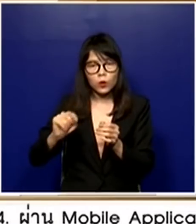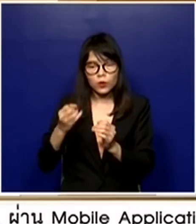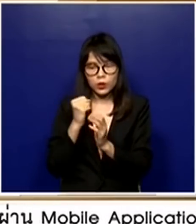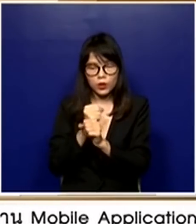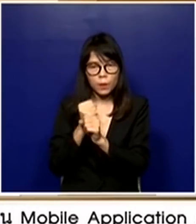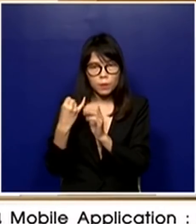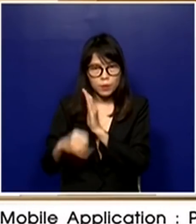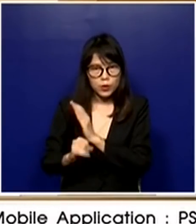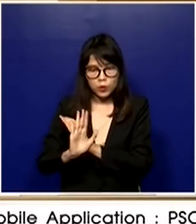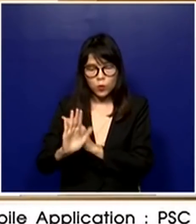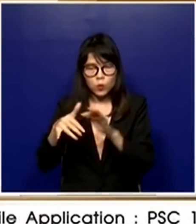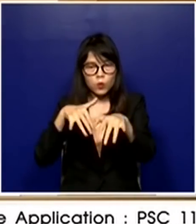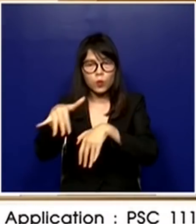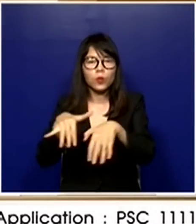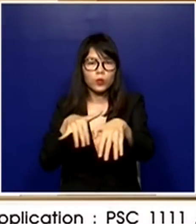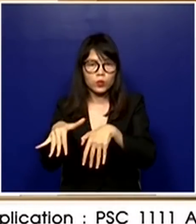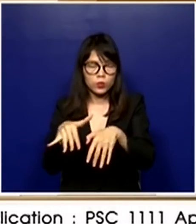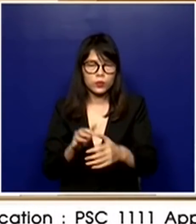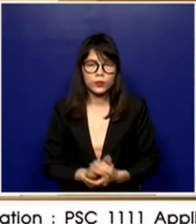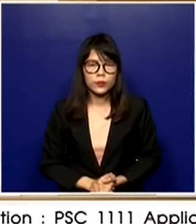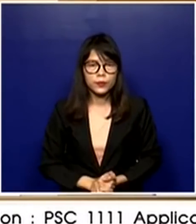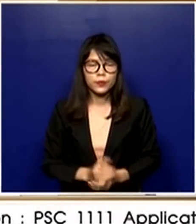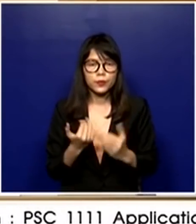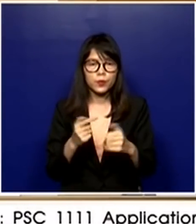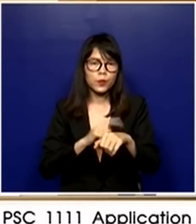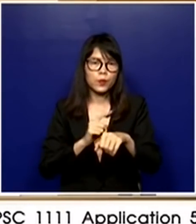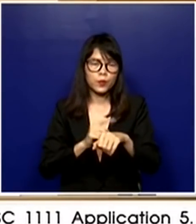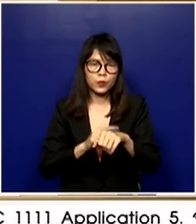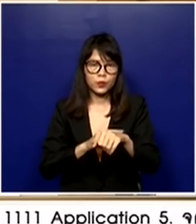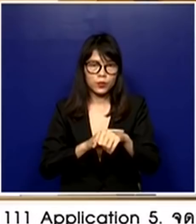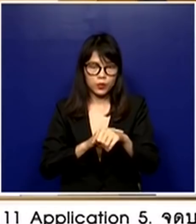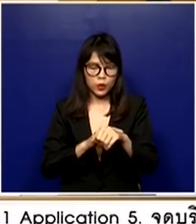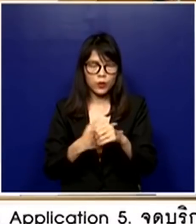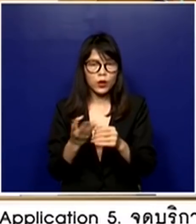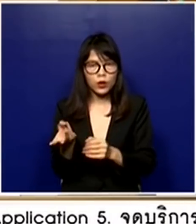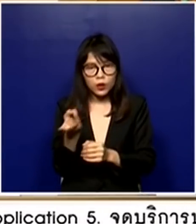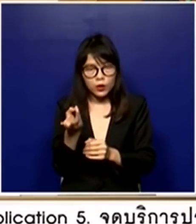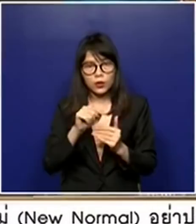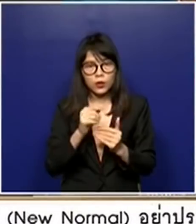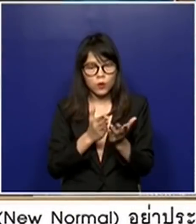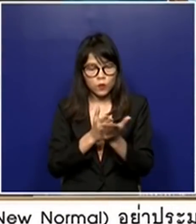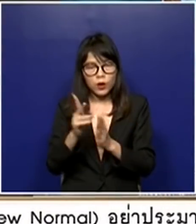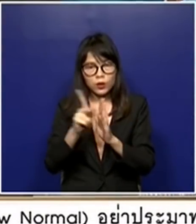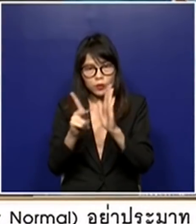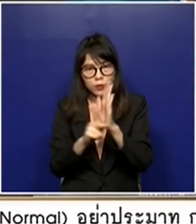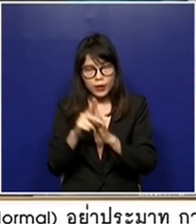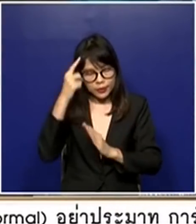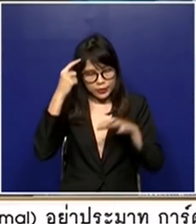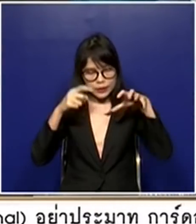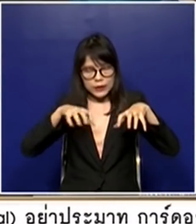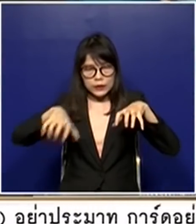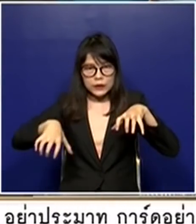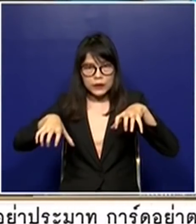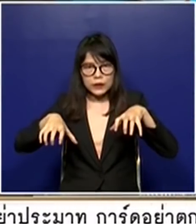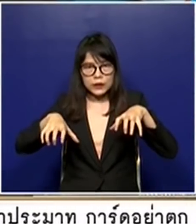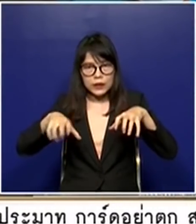คือเมื่อวานนี้เนี่ยคือค่อนข้างที่จะมีข้อกล่าวหาแล้วก็ประท้วงกันพอสมควรนะเห็นดาวสภาในการประท้วงนี้ขึ้นมานะครับคุณศิระเ